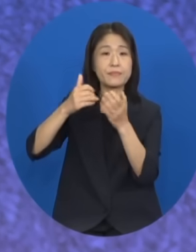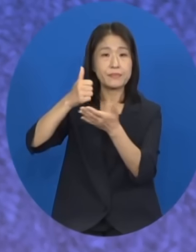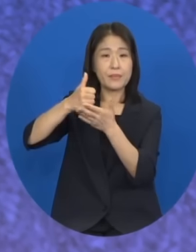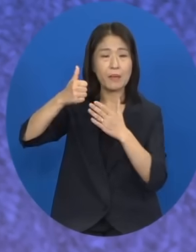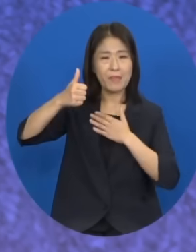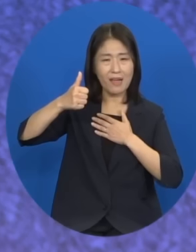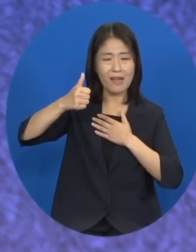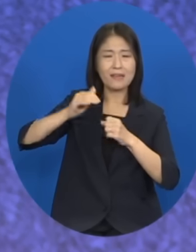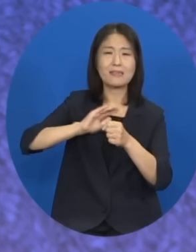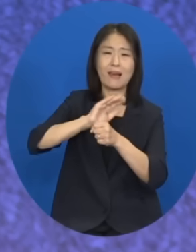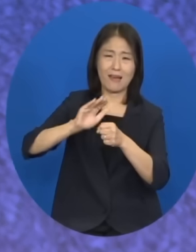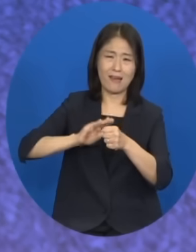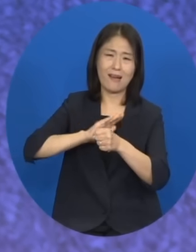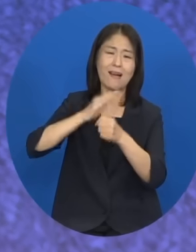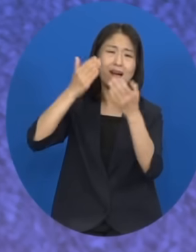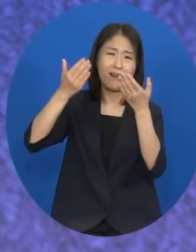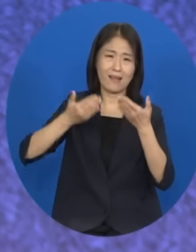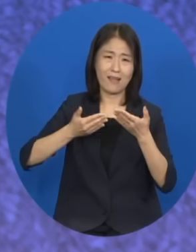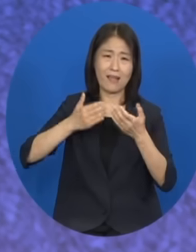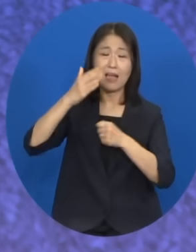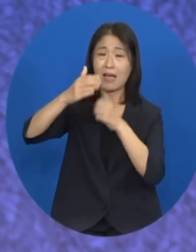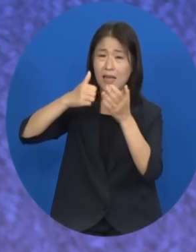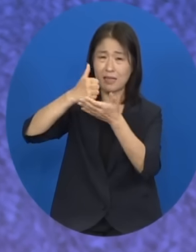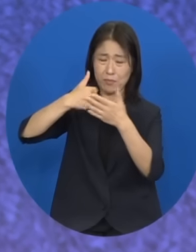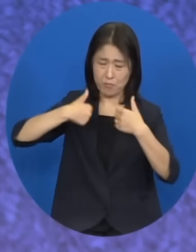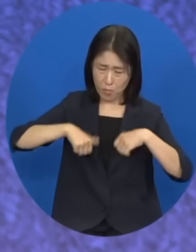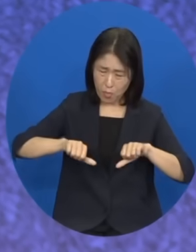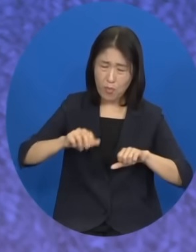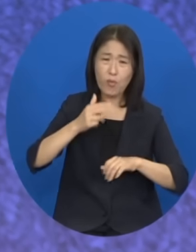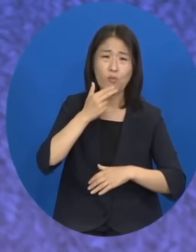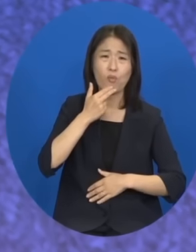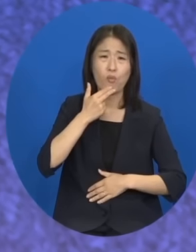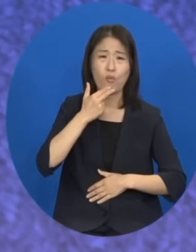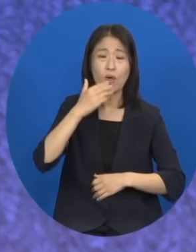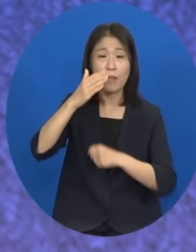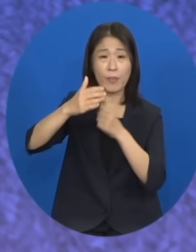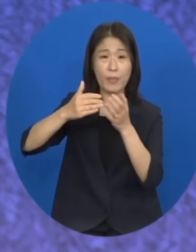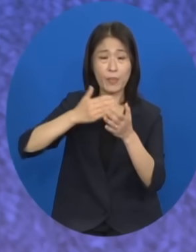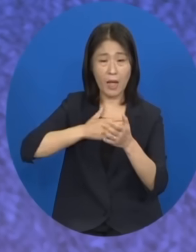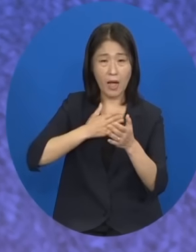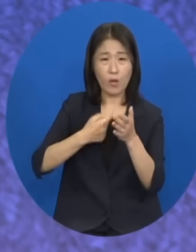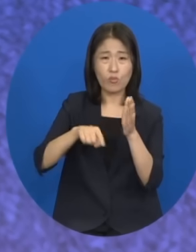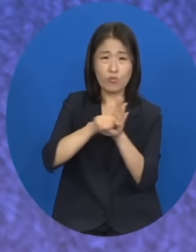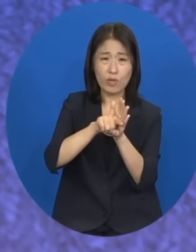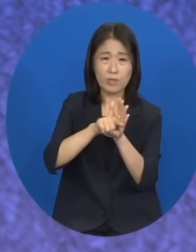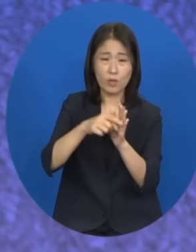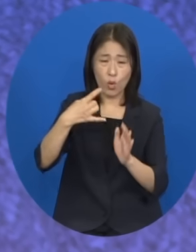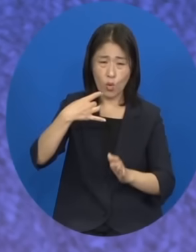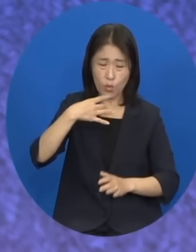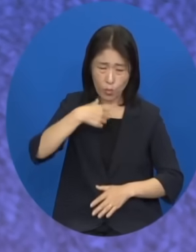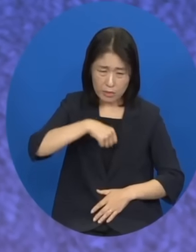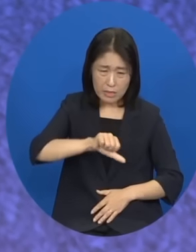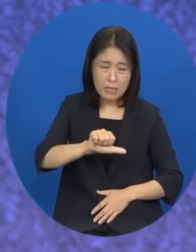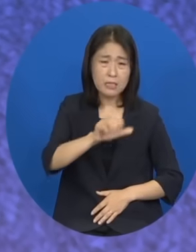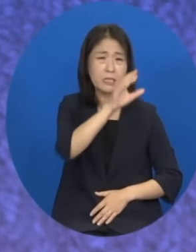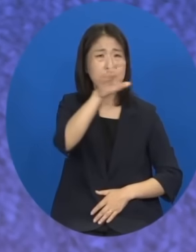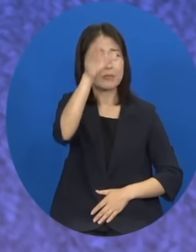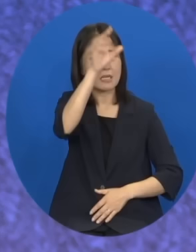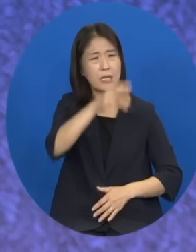저를 사랑하시고 하나님은 저를 포기하지 않으시고 저를 위해서 당신의 독생자를 십자가에 죽게